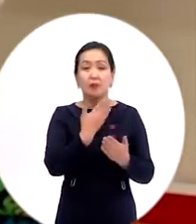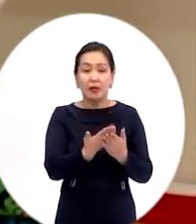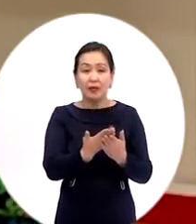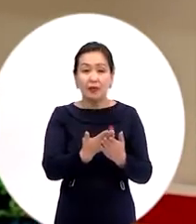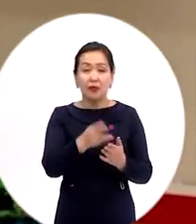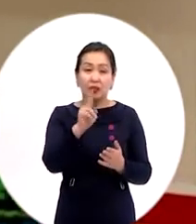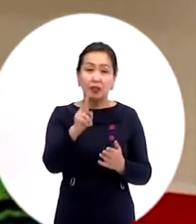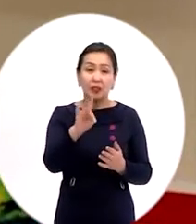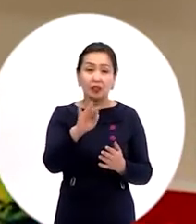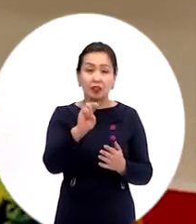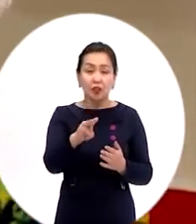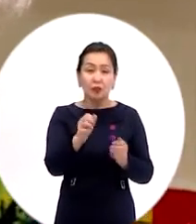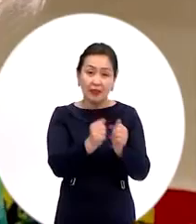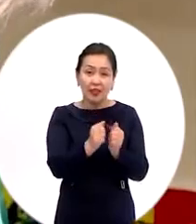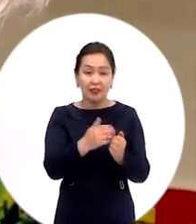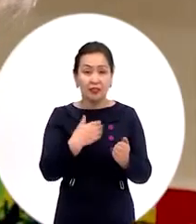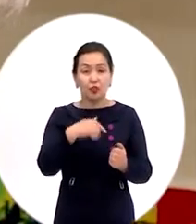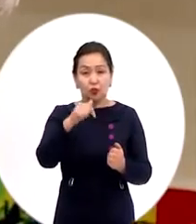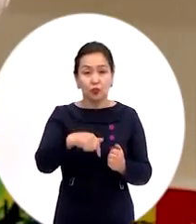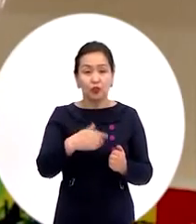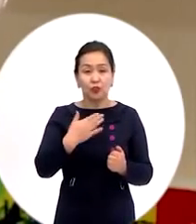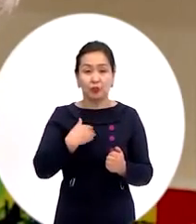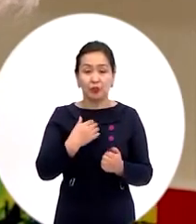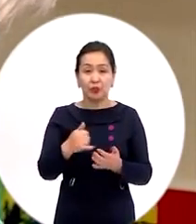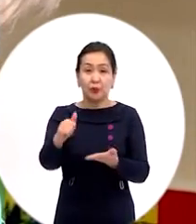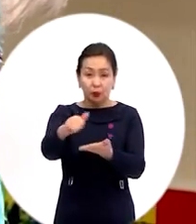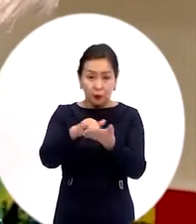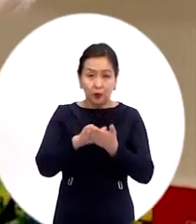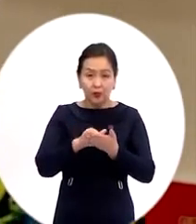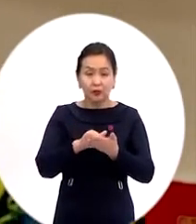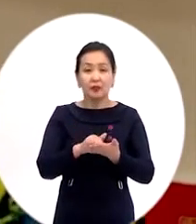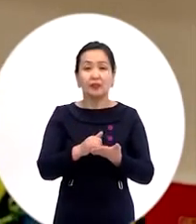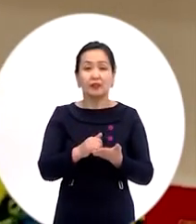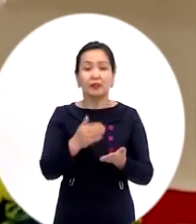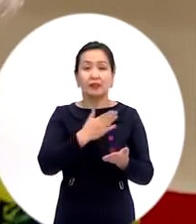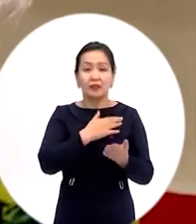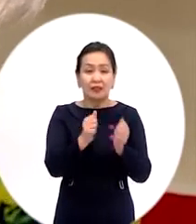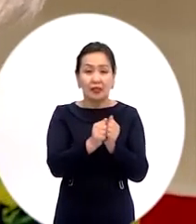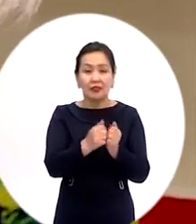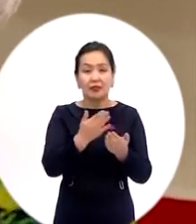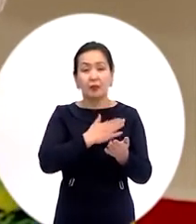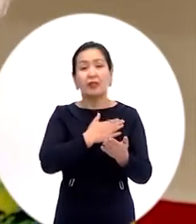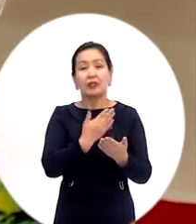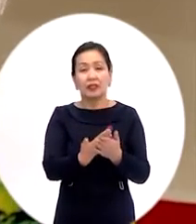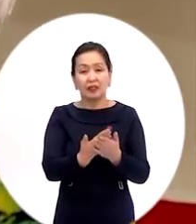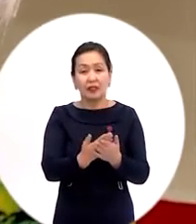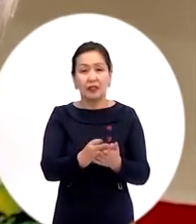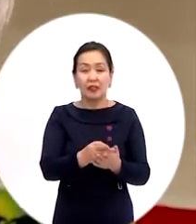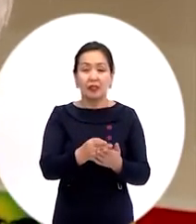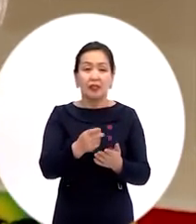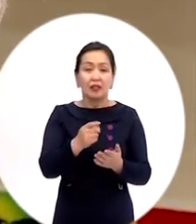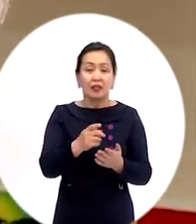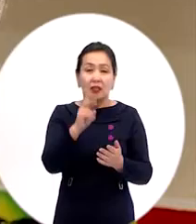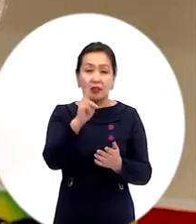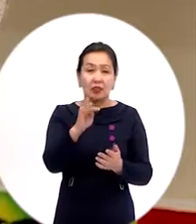уу, Кристоф найзаа? Өнөөдөр миний урилгыг хүлээн авч ирсэн найздаа баярлаа. Кристоф